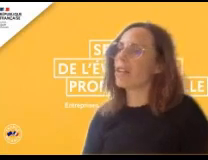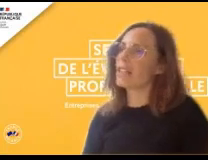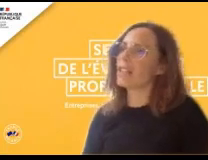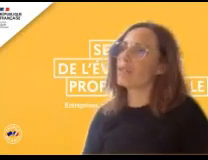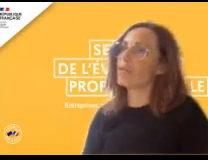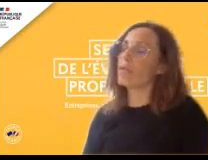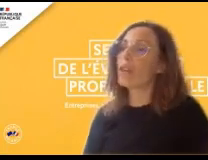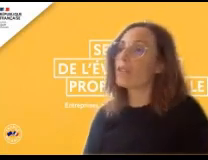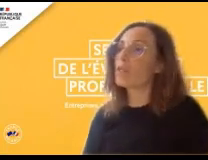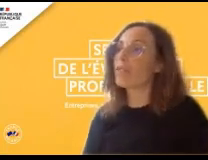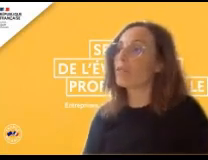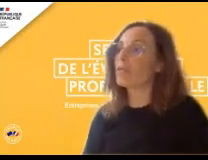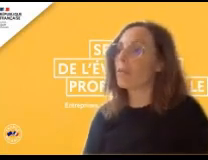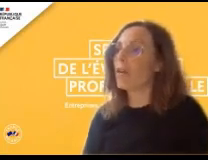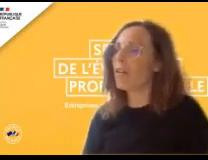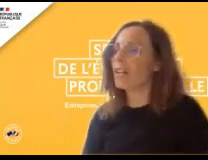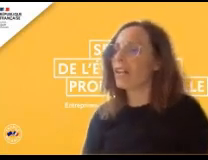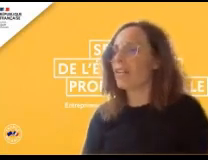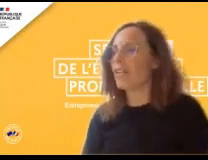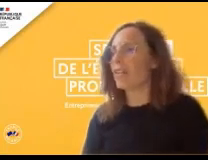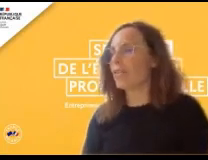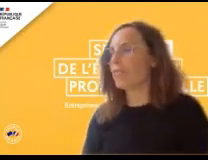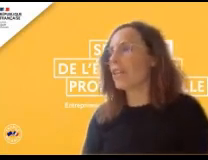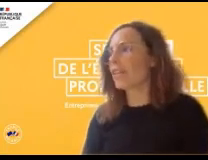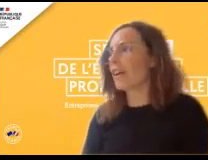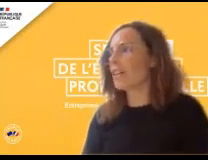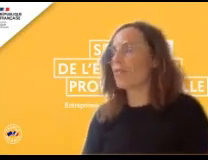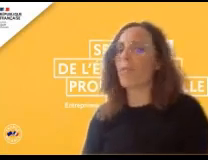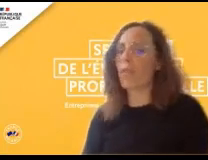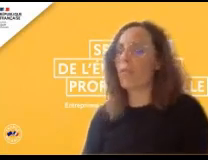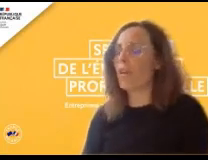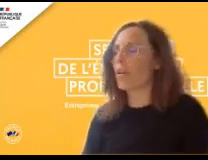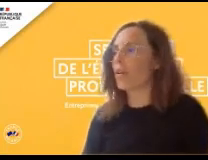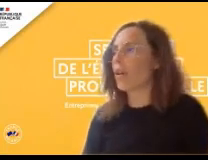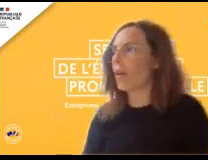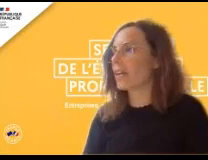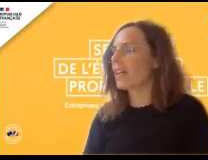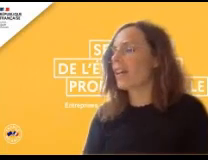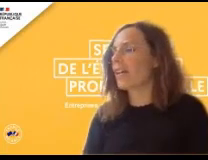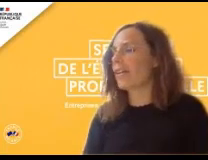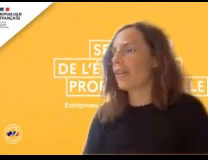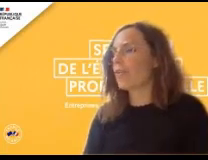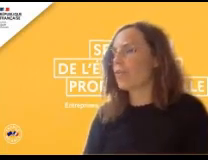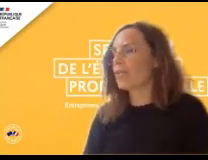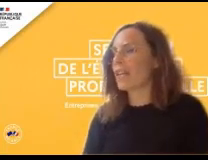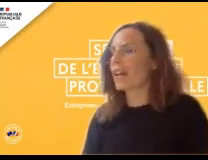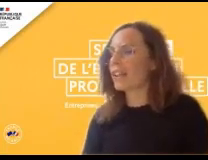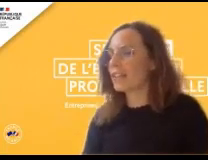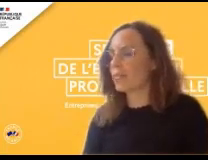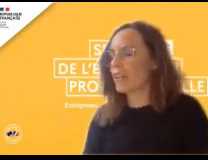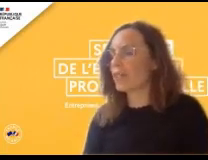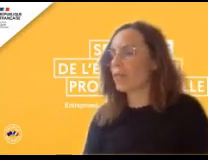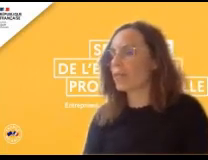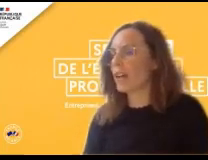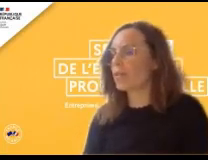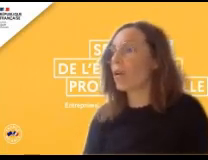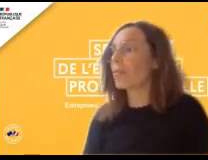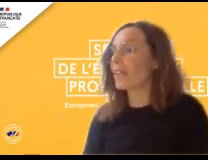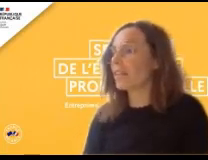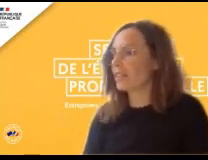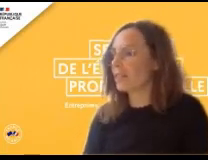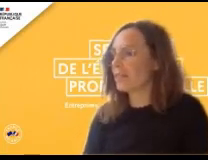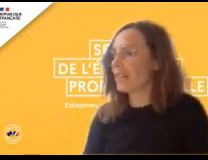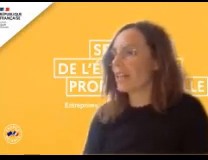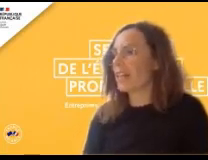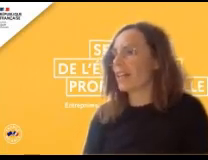là, le réseau EVA notamment, ne s'adresse, on va le voir après, qu'aux salariés titulaires d'un contrat de